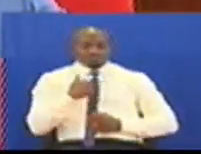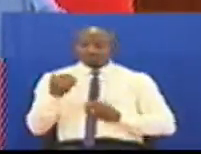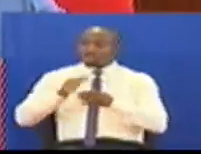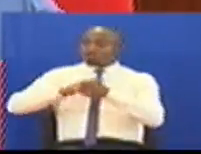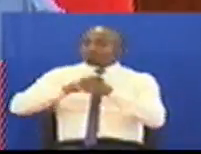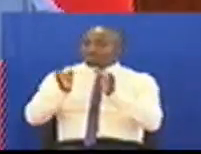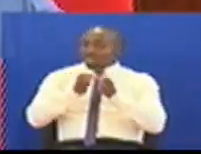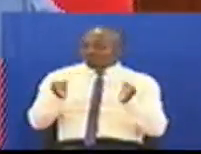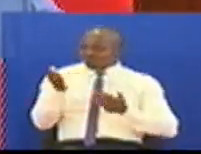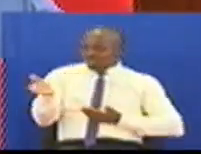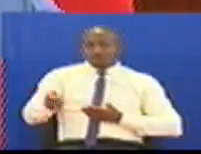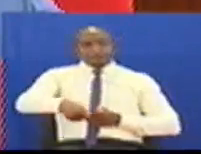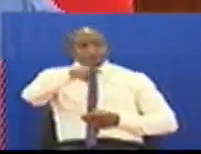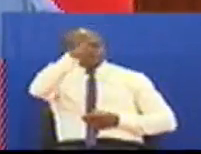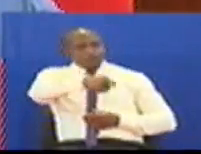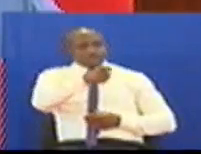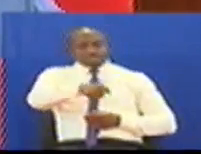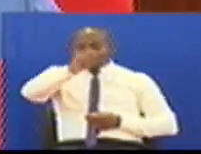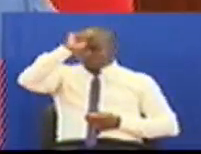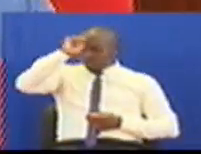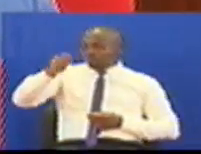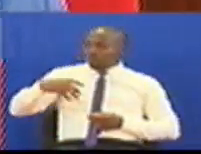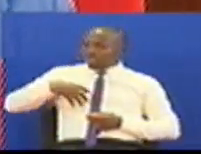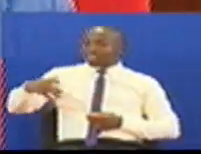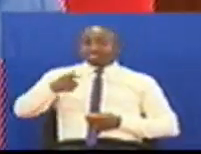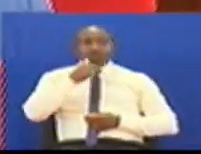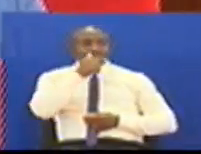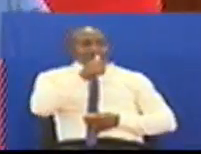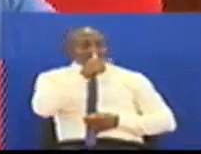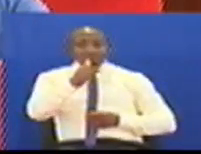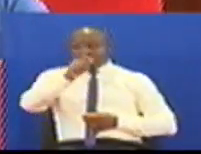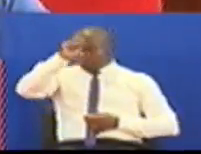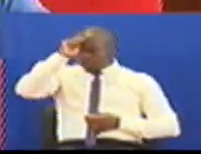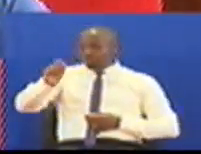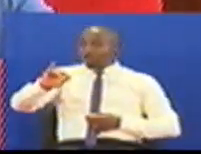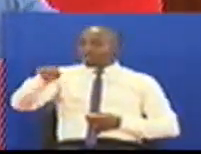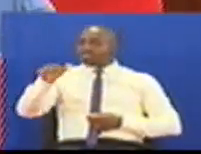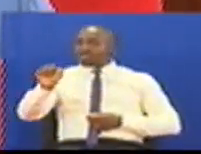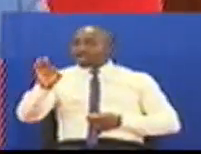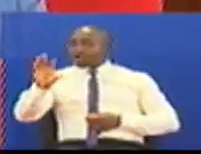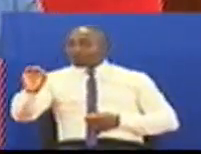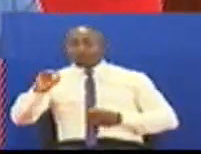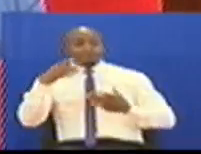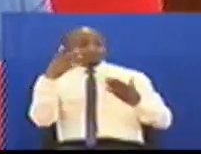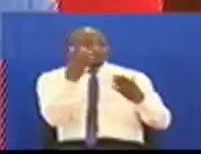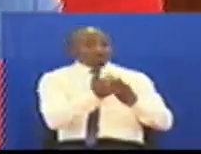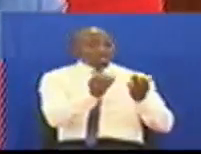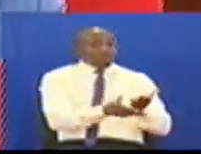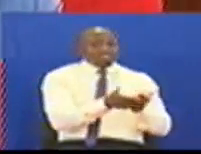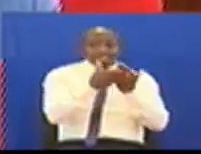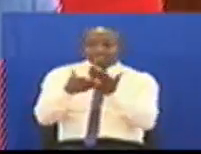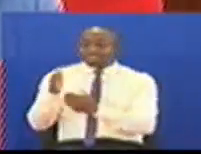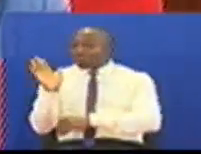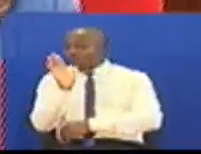pia kumpongeza Mheshimiwa Waziri wa TAMISEMI, Mheshimiwa Jafo pamoja na naibu wake wote kwa kazi kubwa